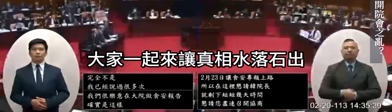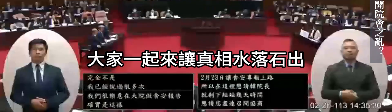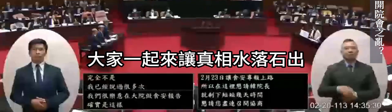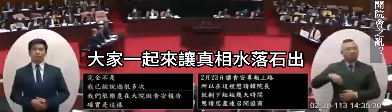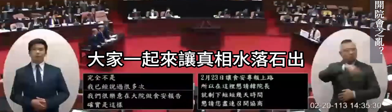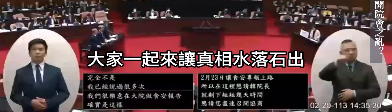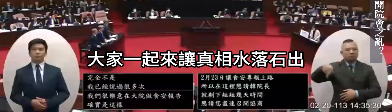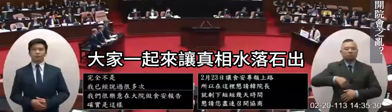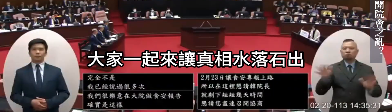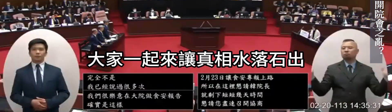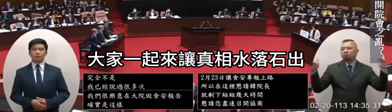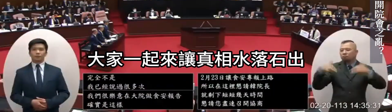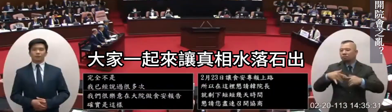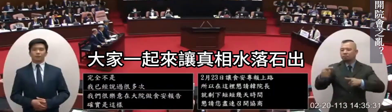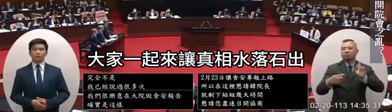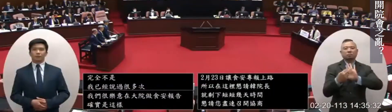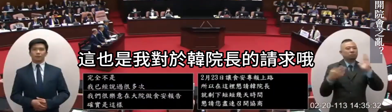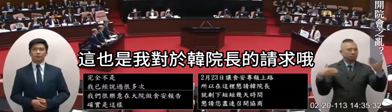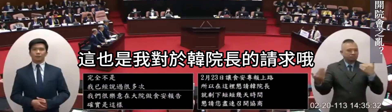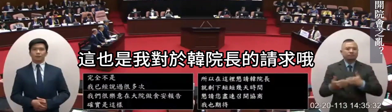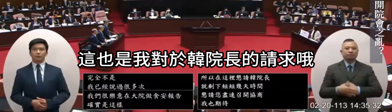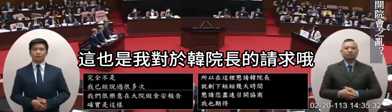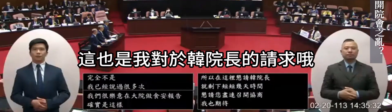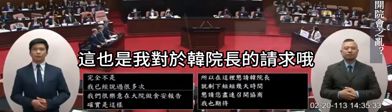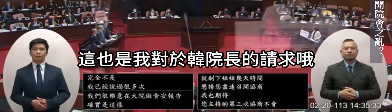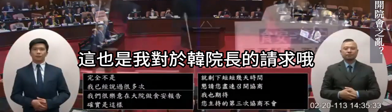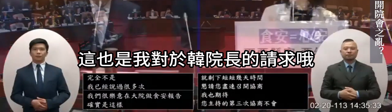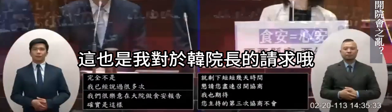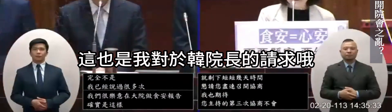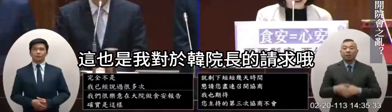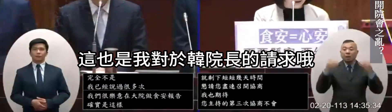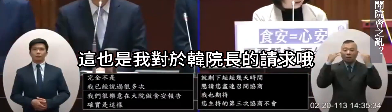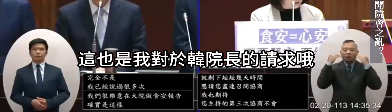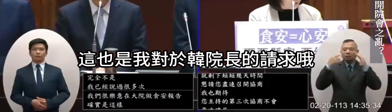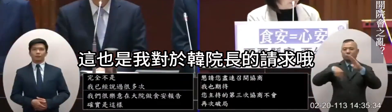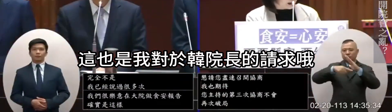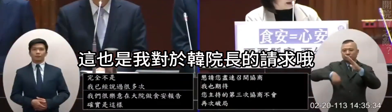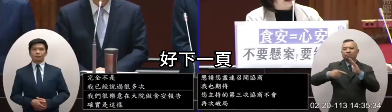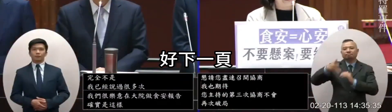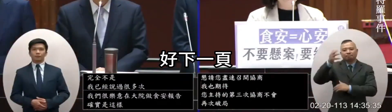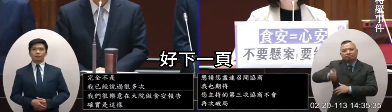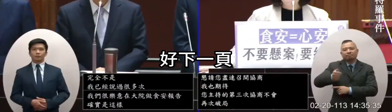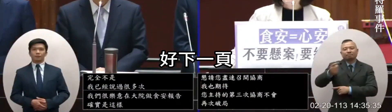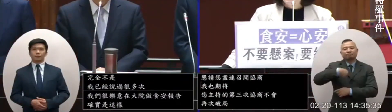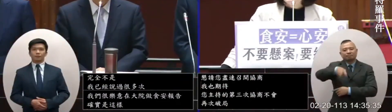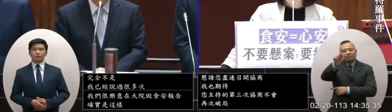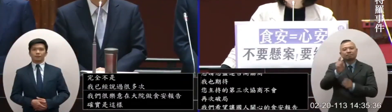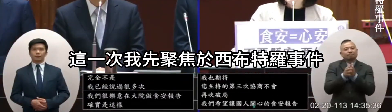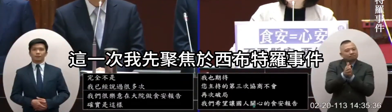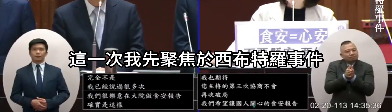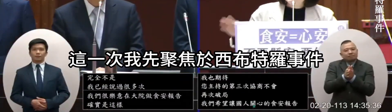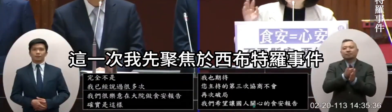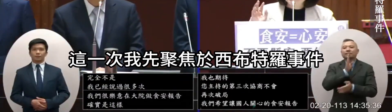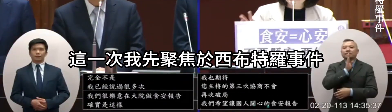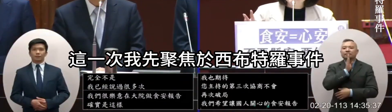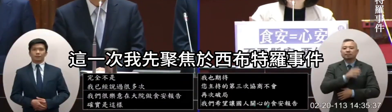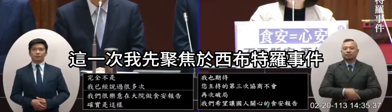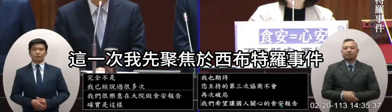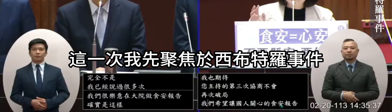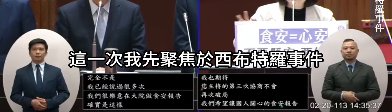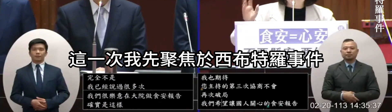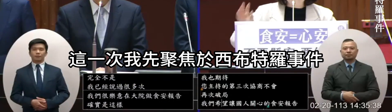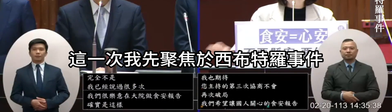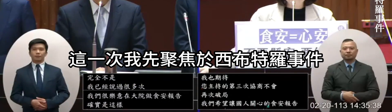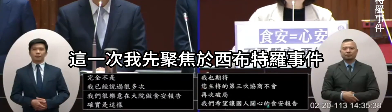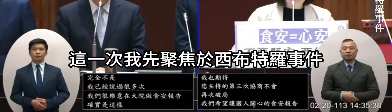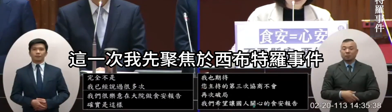来让真相水落石出，这也是我对于韩院长的请求哦。好，下一页。这一次我先聚焦